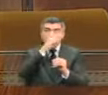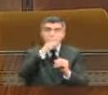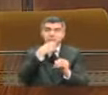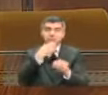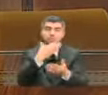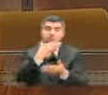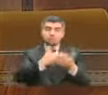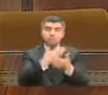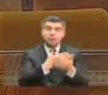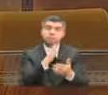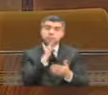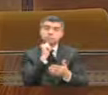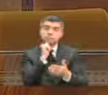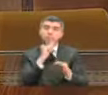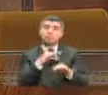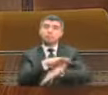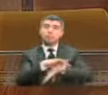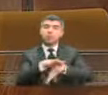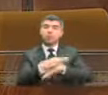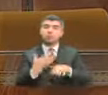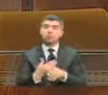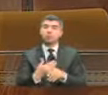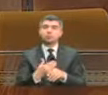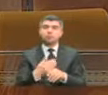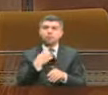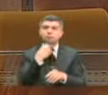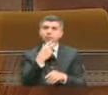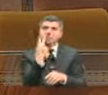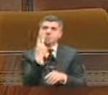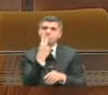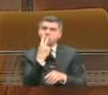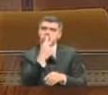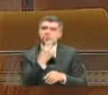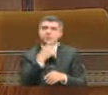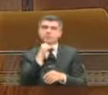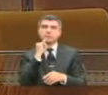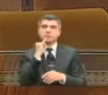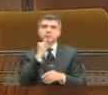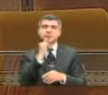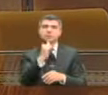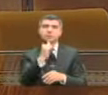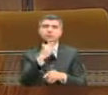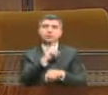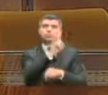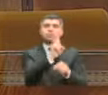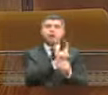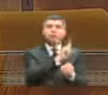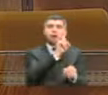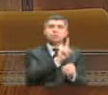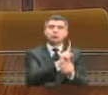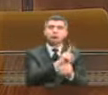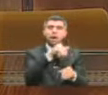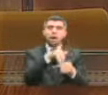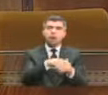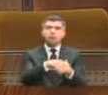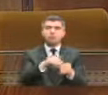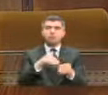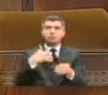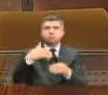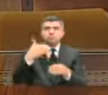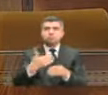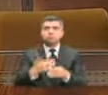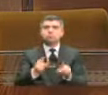تنزيلها؟ احيلكم سيد الوزير الى بعض التجارب اليوم اللي بدات كتظهر في بعض الجماعات المحليه بعد 14 تنبيه ديال القرب